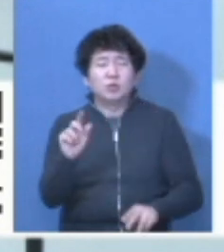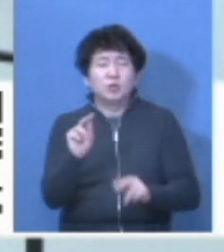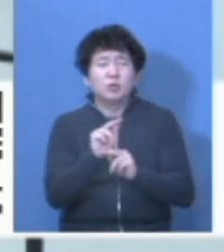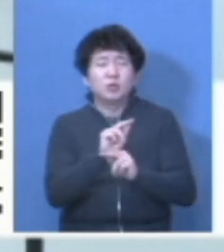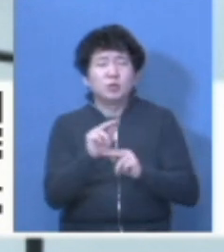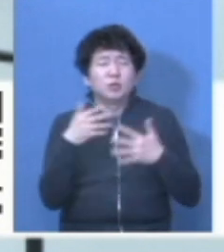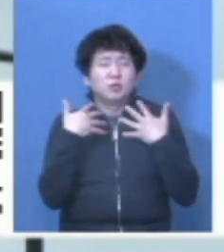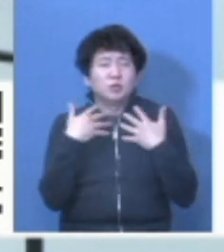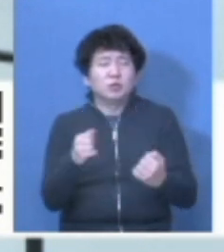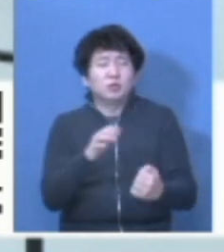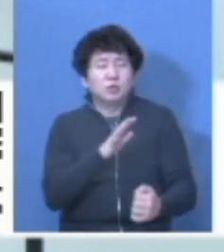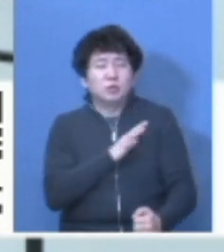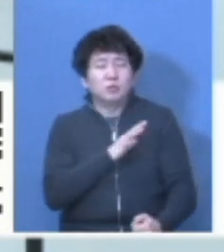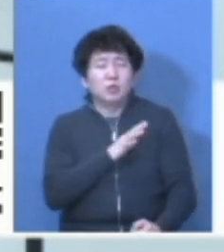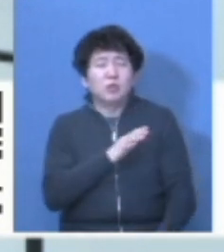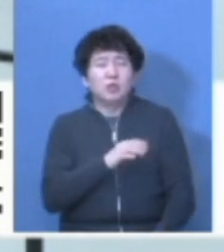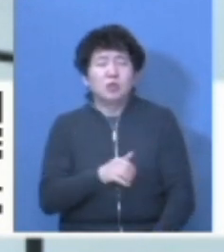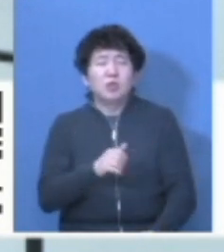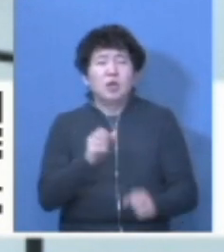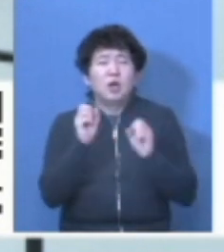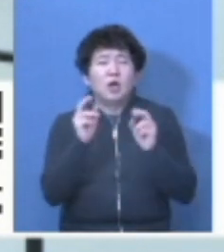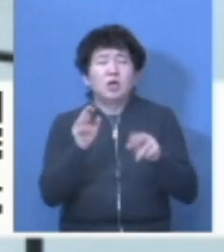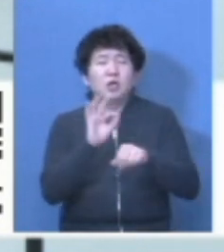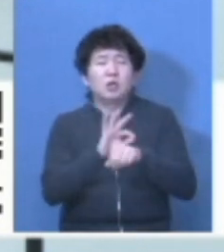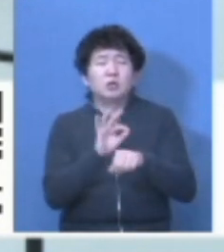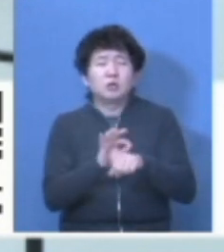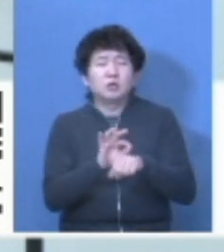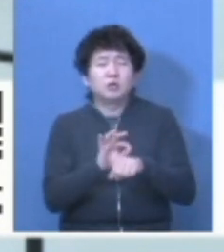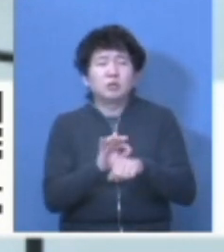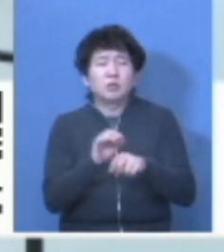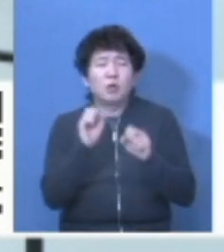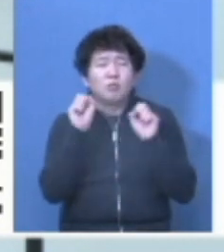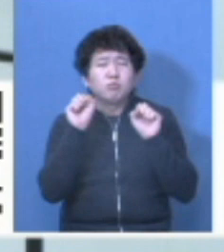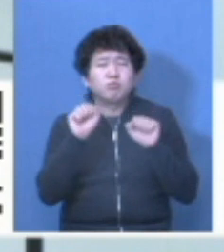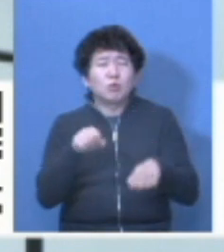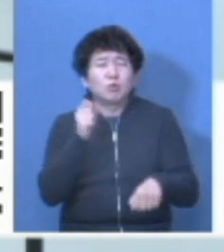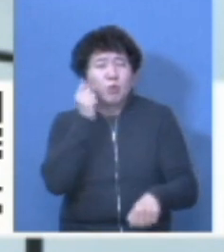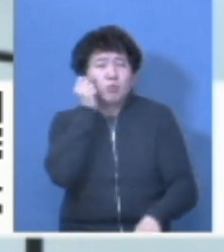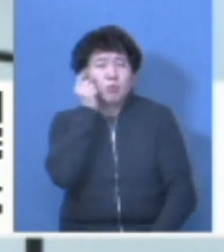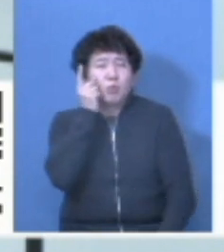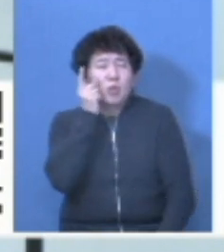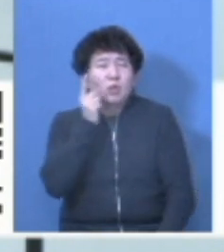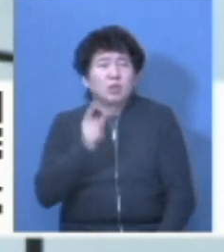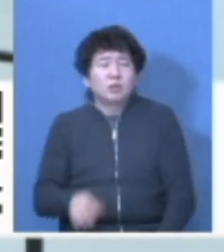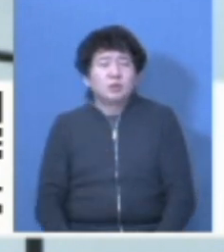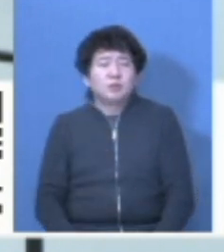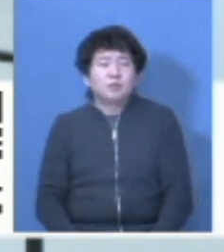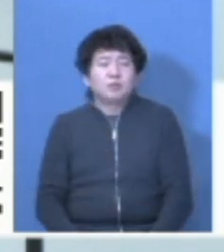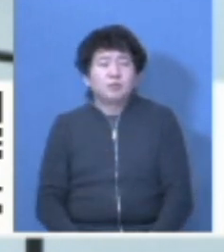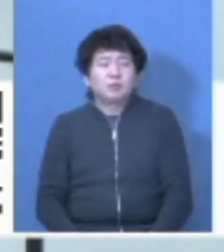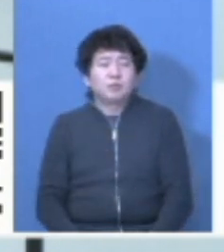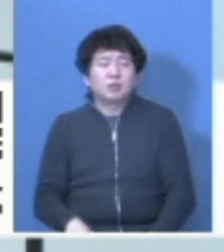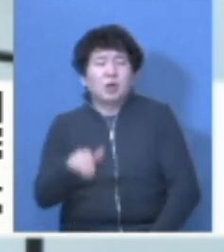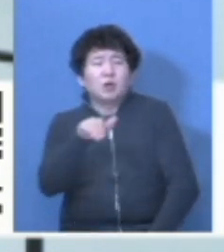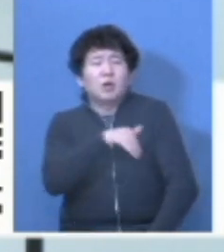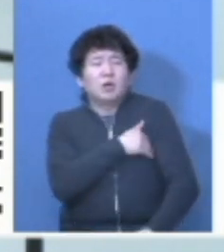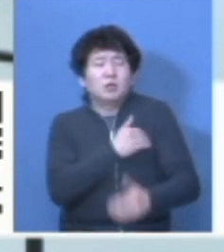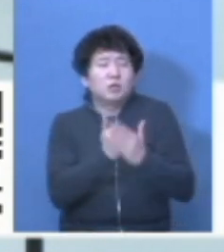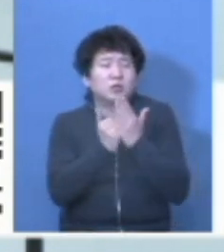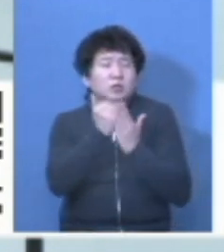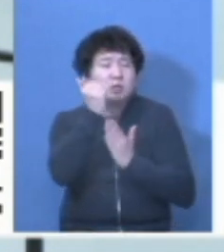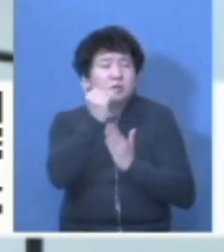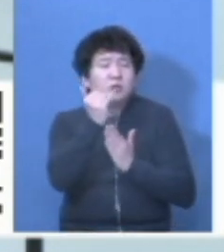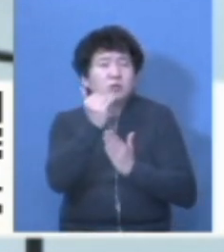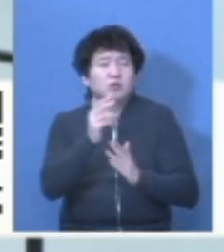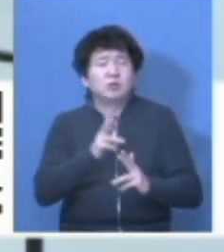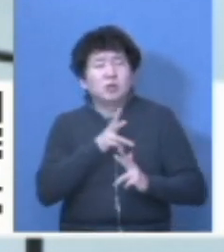өсуі байқалады. Жалпы ауру қалай білінеді? Ол бастапқы кезеңде интоксикация симптомдары, дене қызуын жоғарылауы, қысу, жүрек